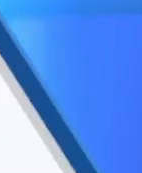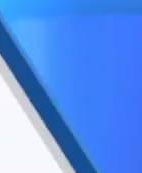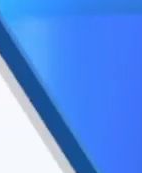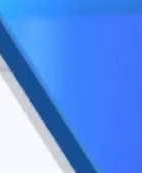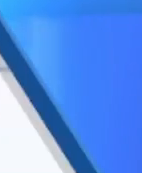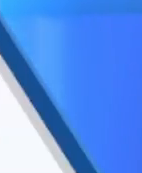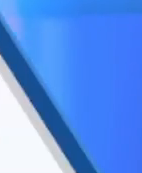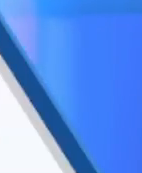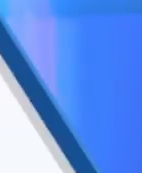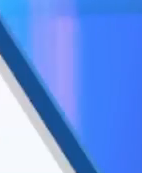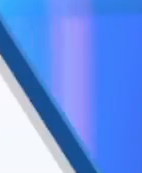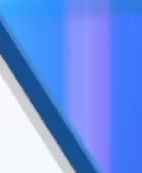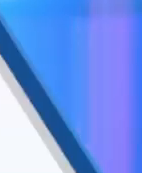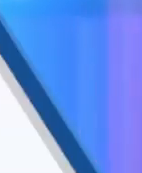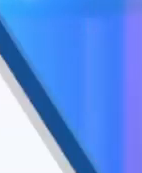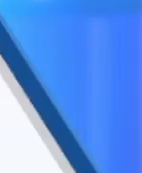kubihari.